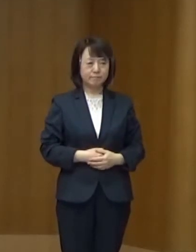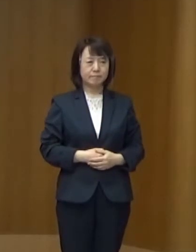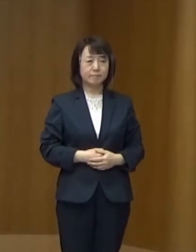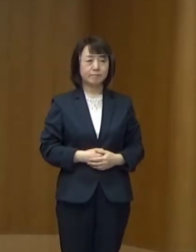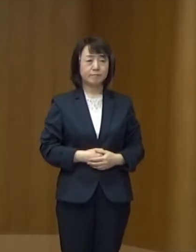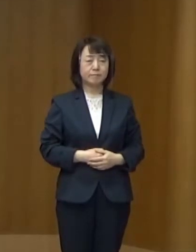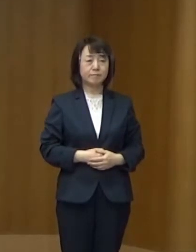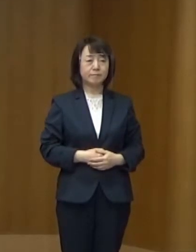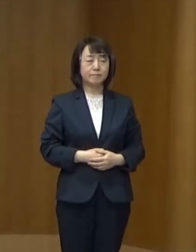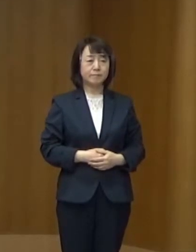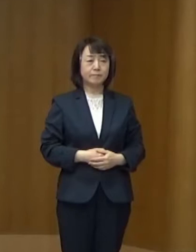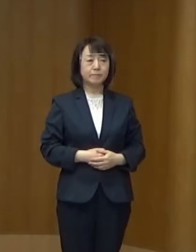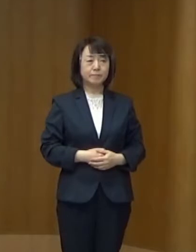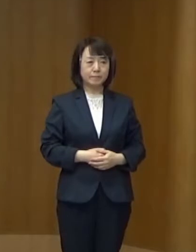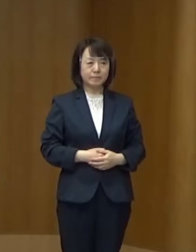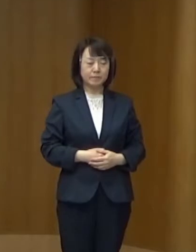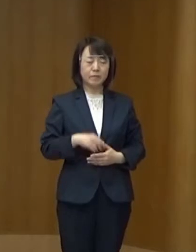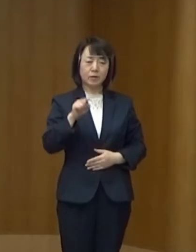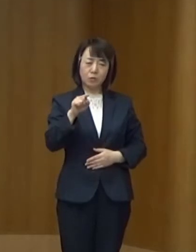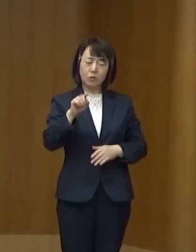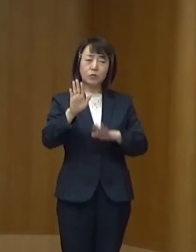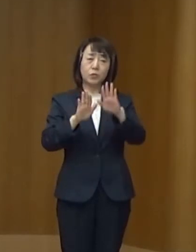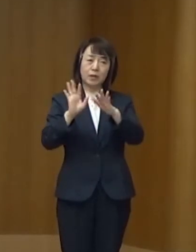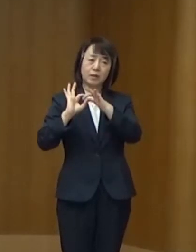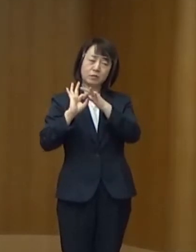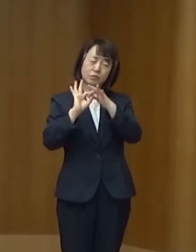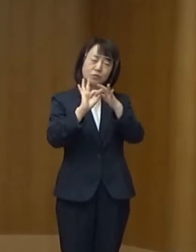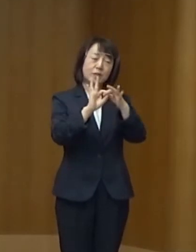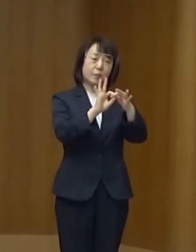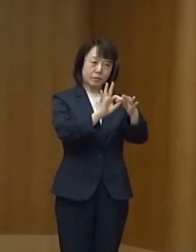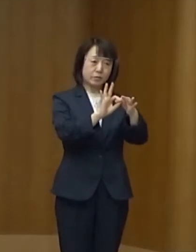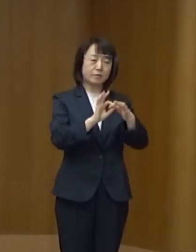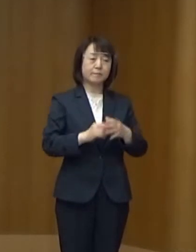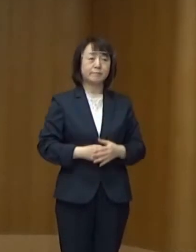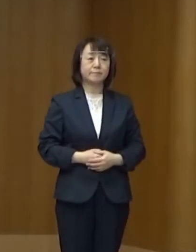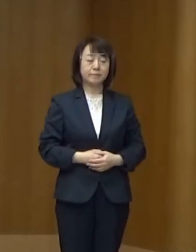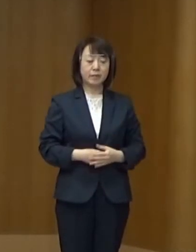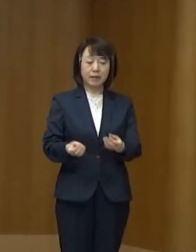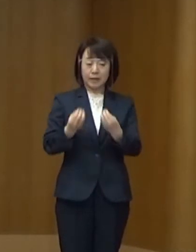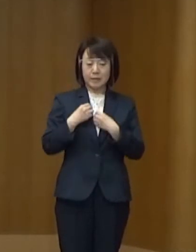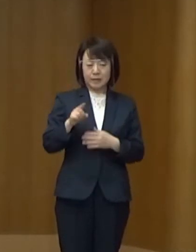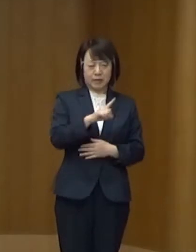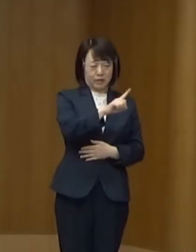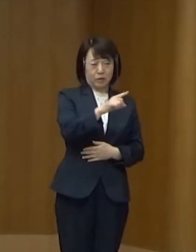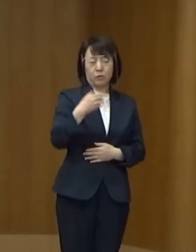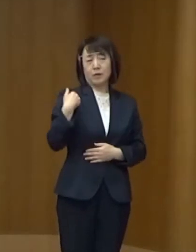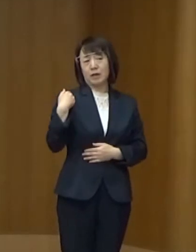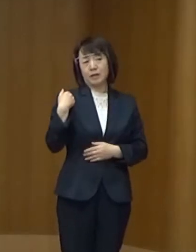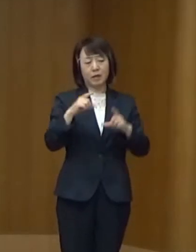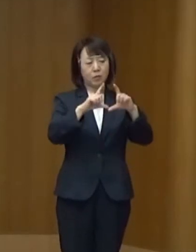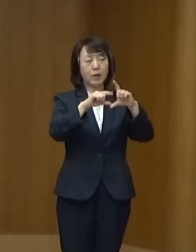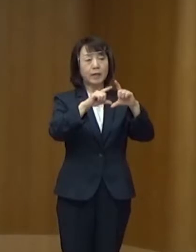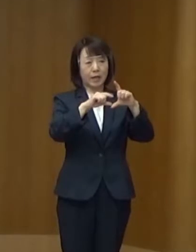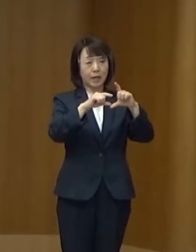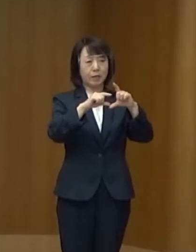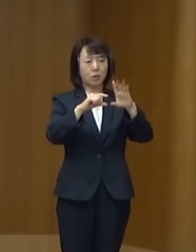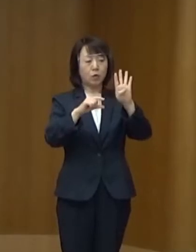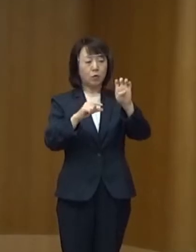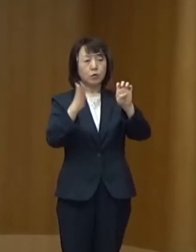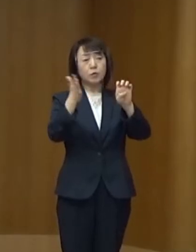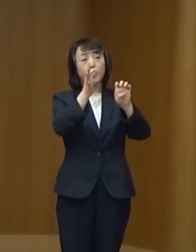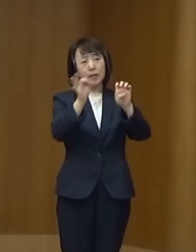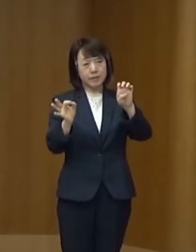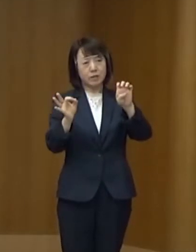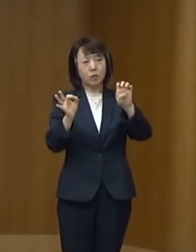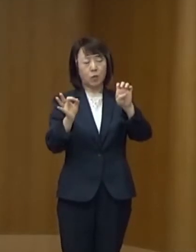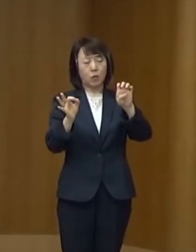状況でございます。増加が続いている状況にあります。感染経路不明の割合につきましても 40%